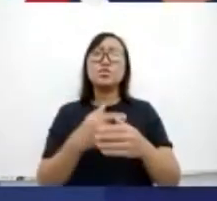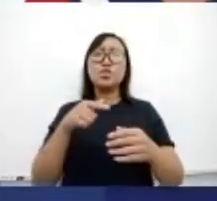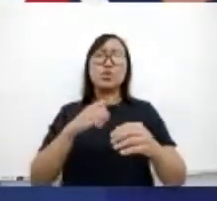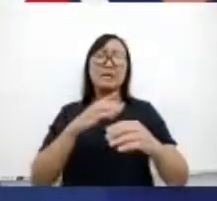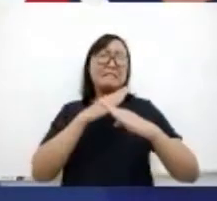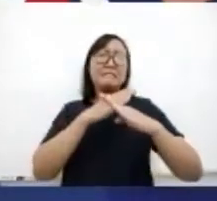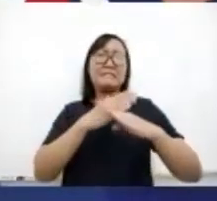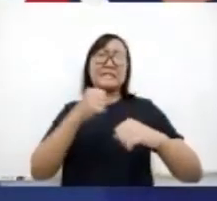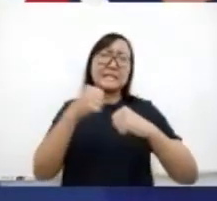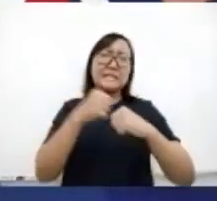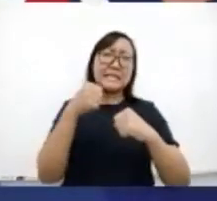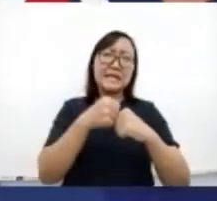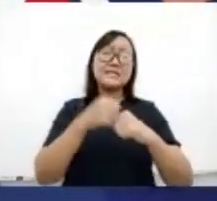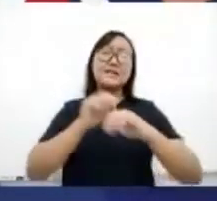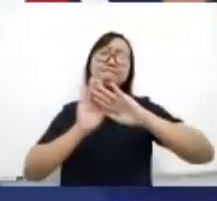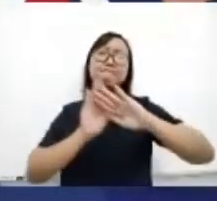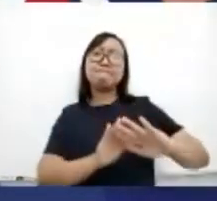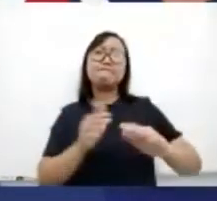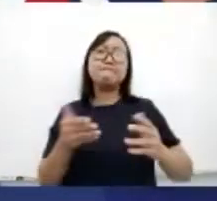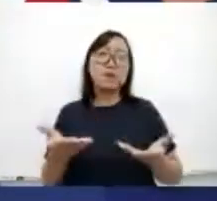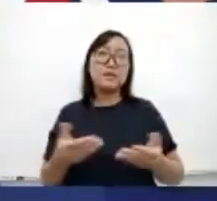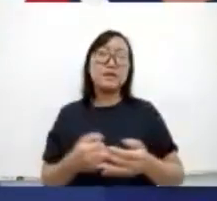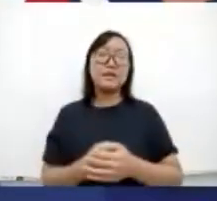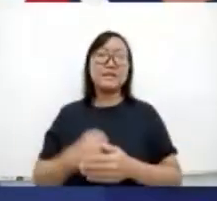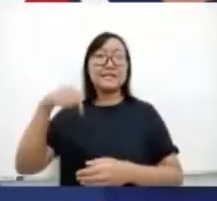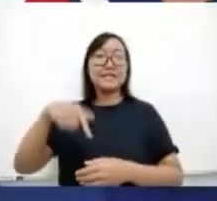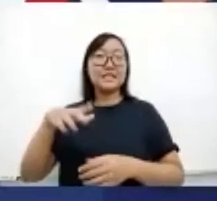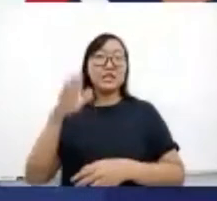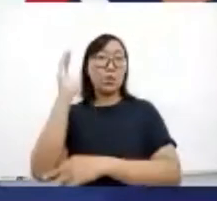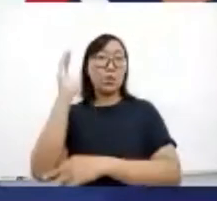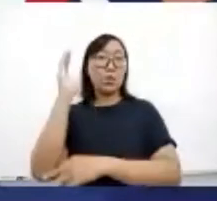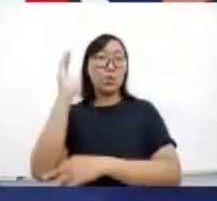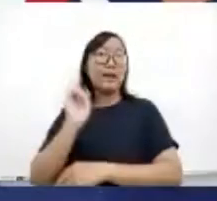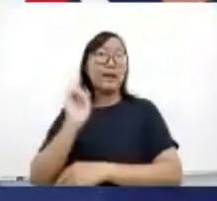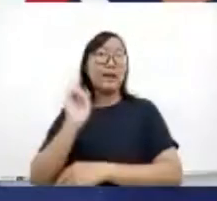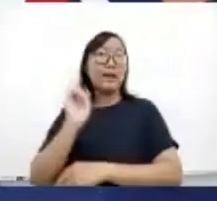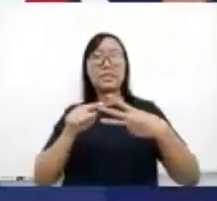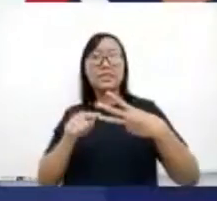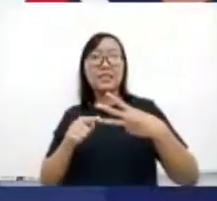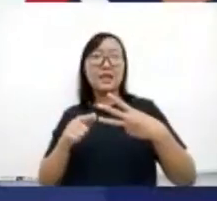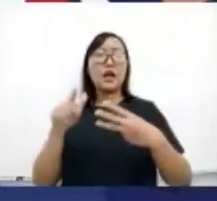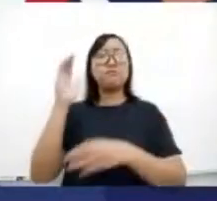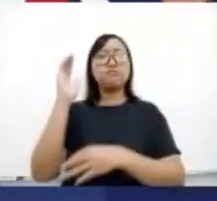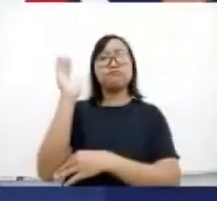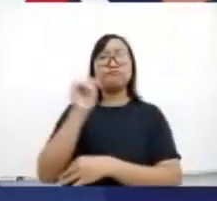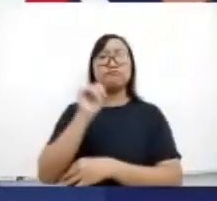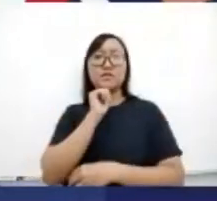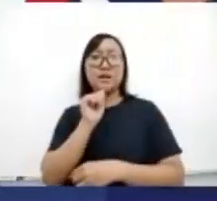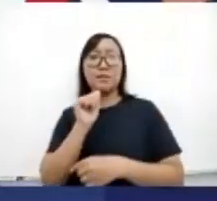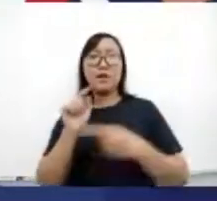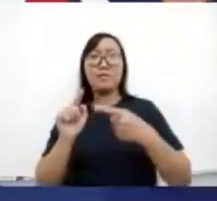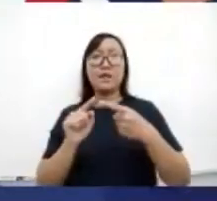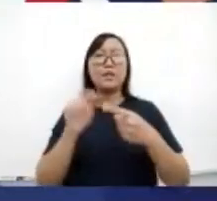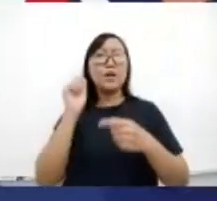indonesia di webinar pada hari ini telah hadir tiga pembicara akan memberikan insert insert menarik mengenai topik ini yang pertama ada